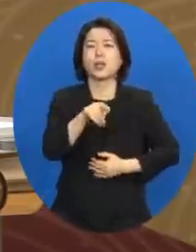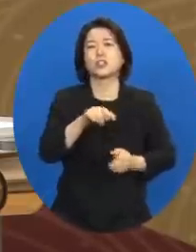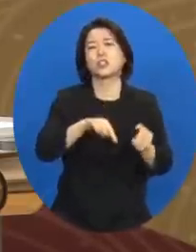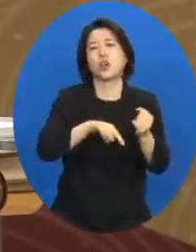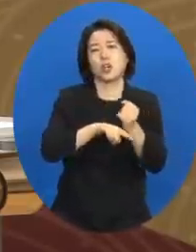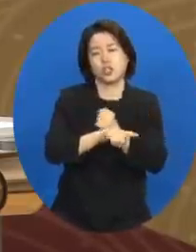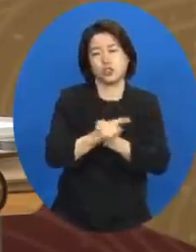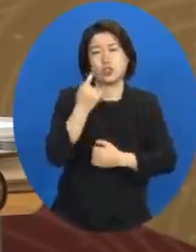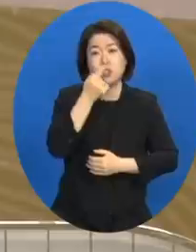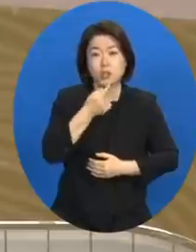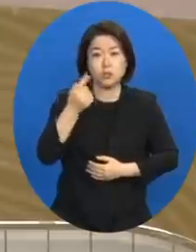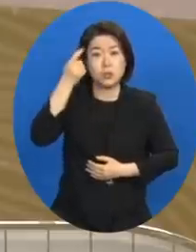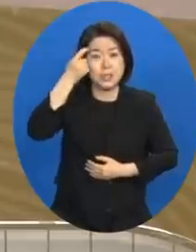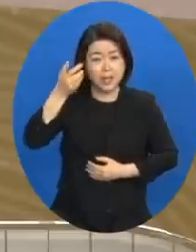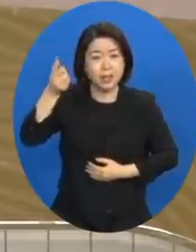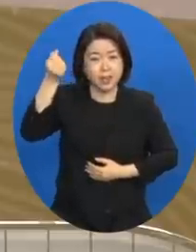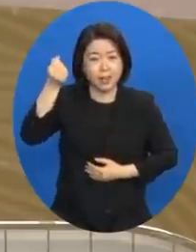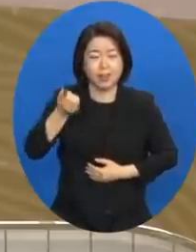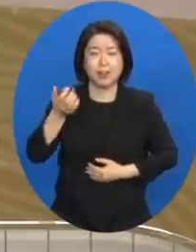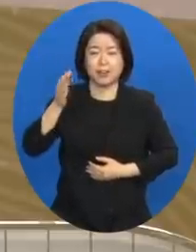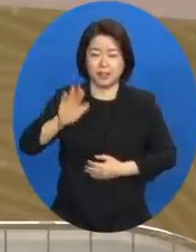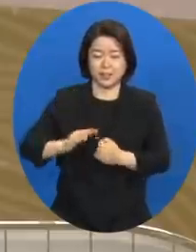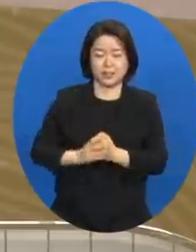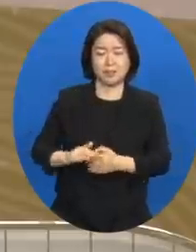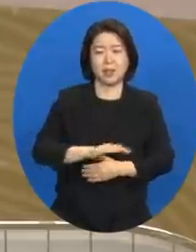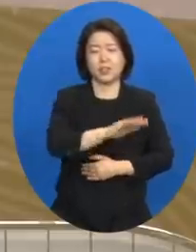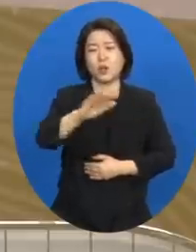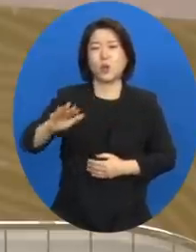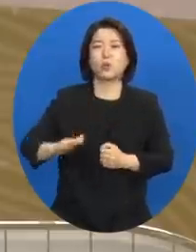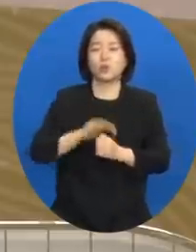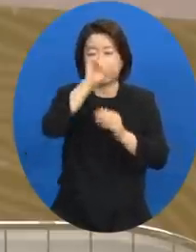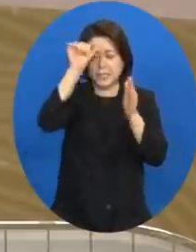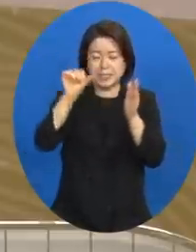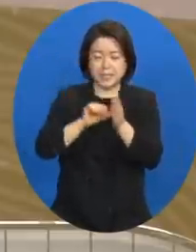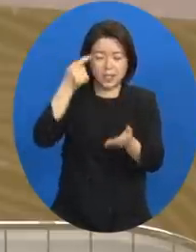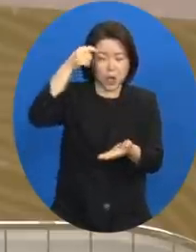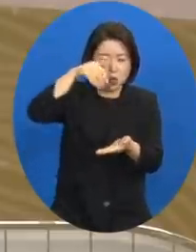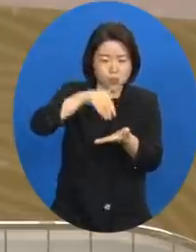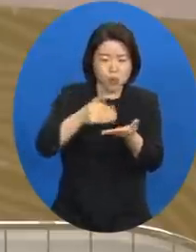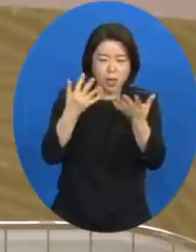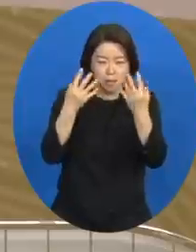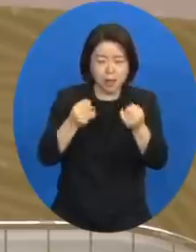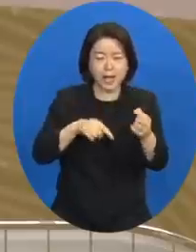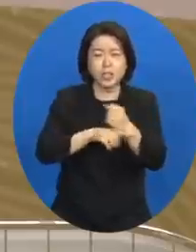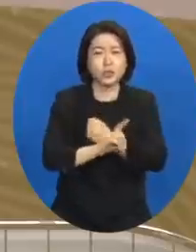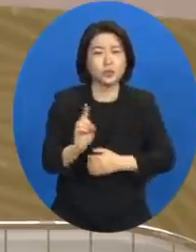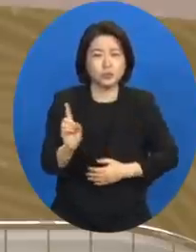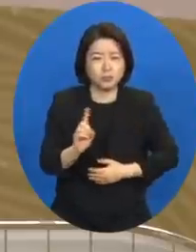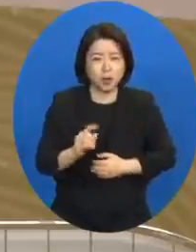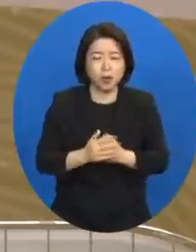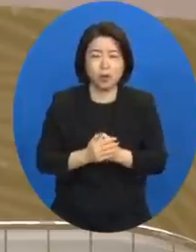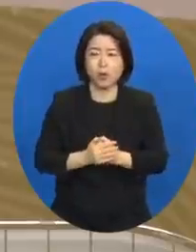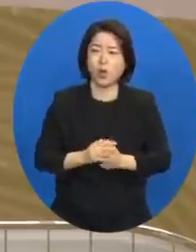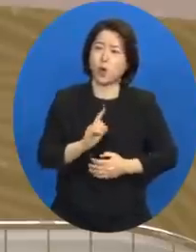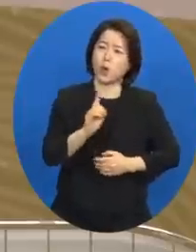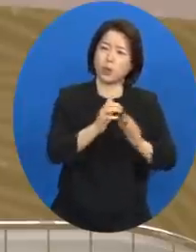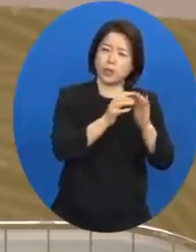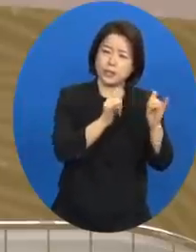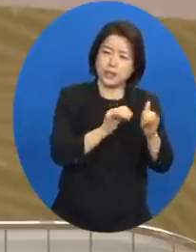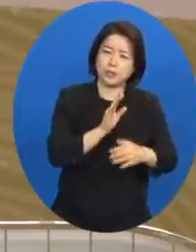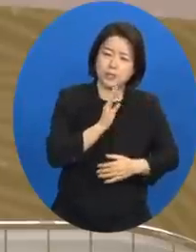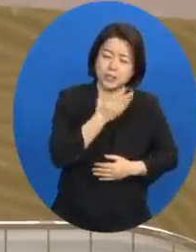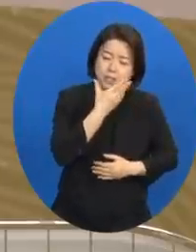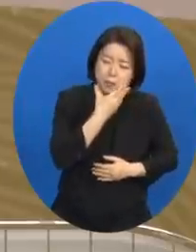줄로 생각하지만 우리가 우리의 인생이 후회가 많은 것은 어떤 삶이 진짜 복 있고 잘